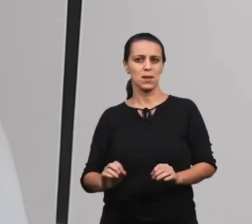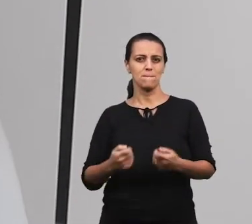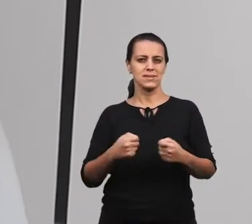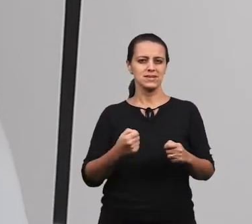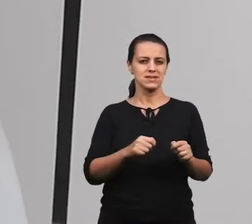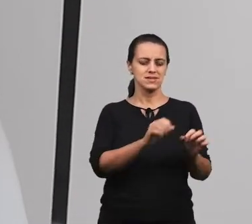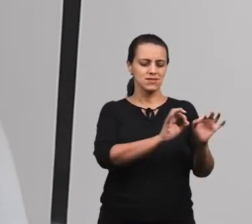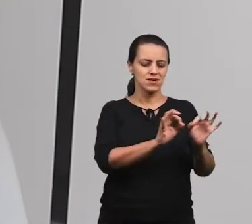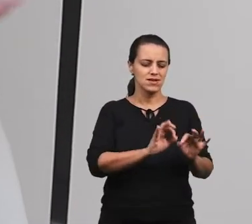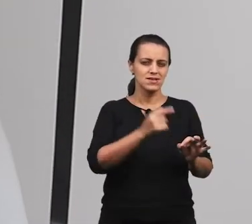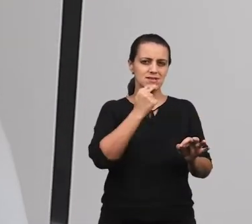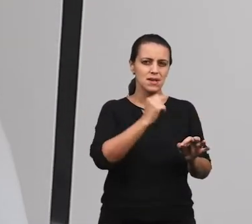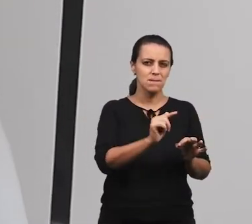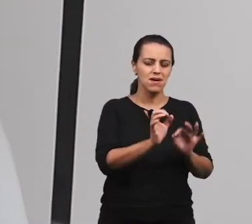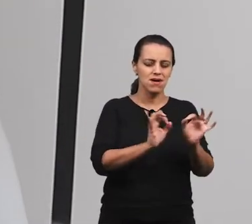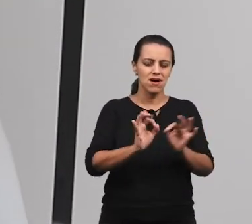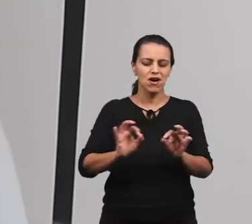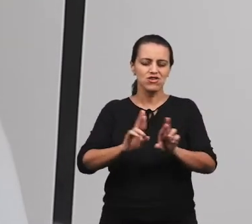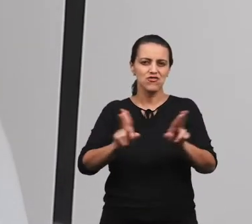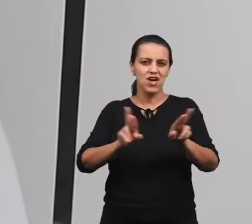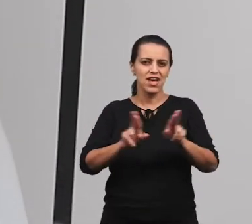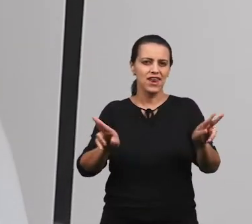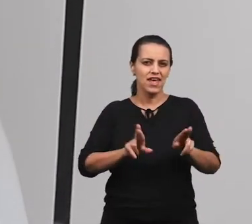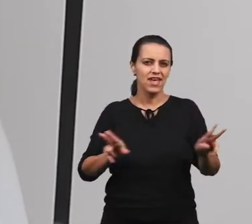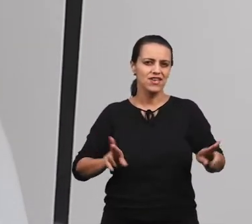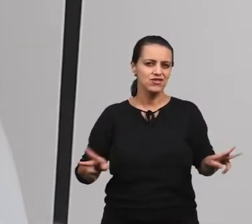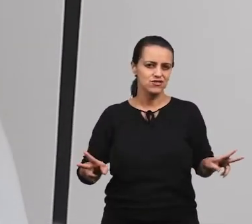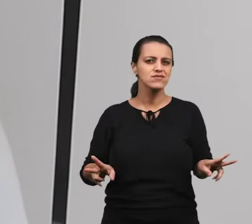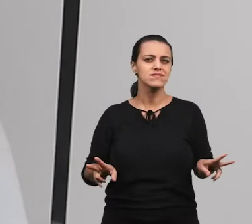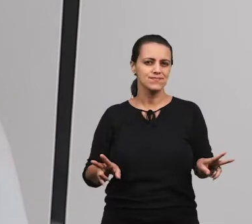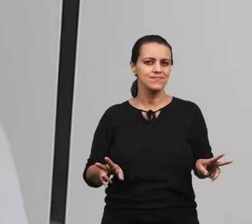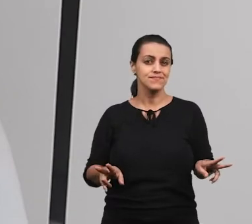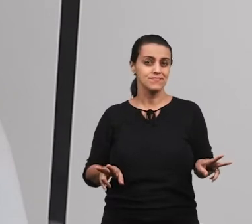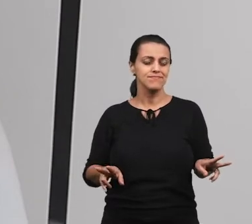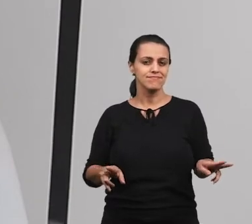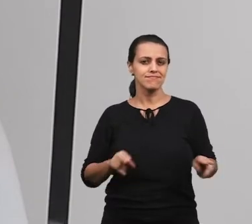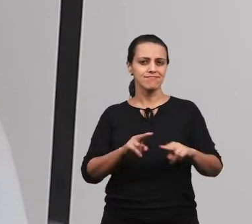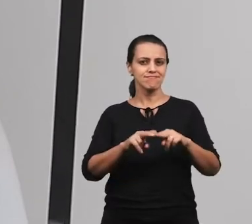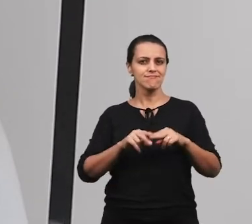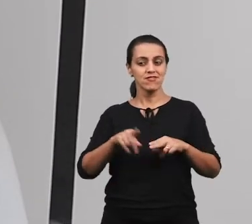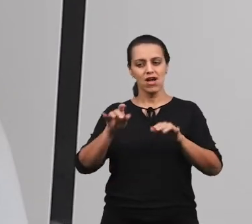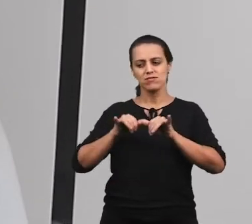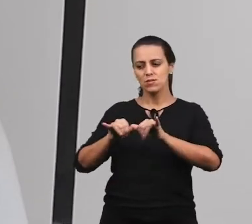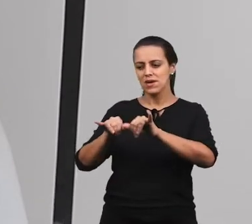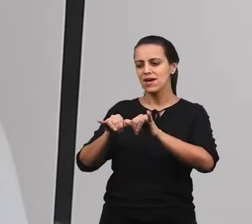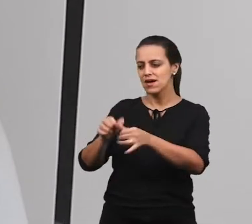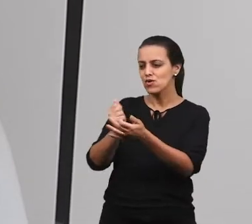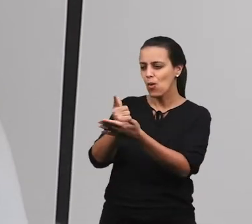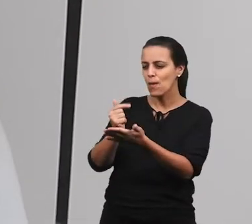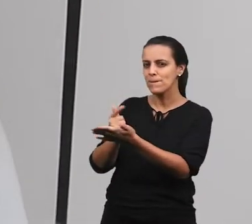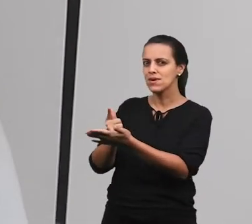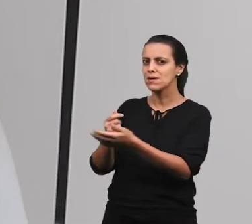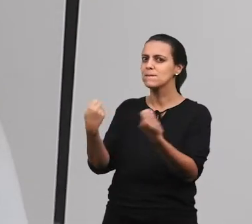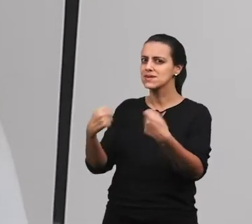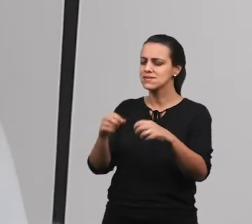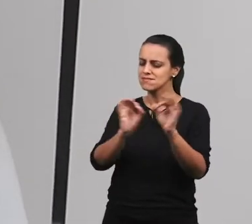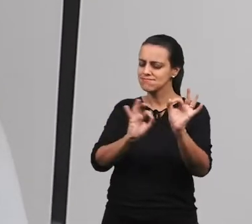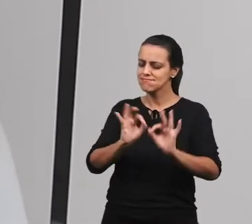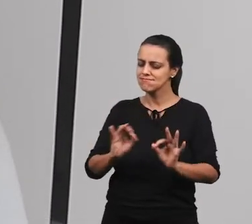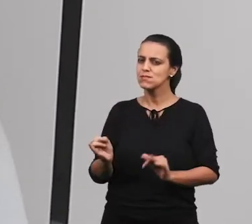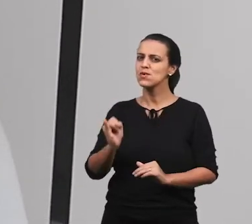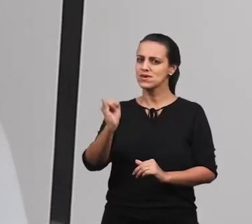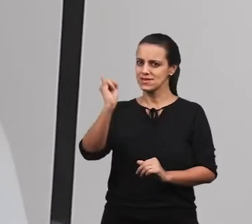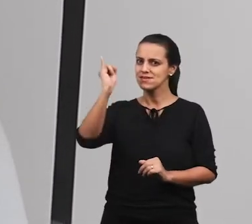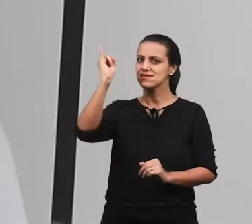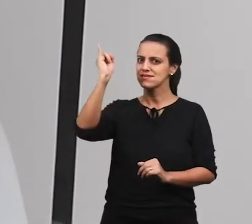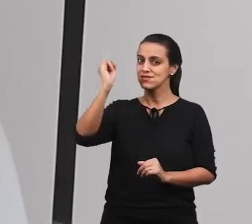мог есть. Нужно обязательно организовывать это питание, чтобы ребенок мог видеть это все, и чтобы